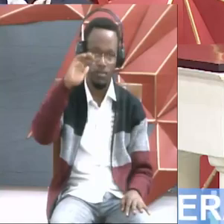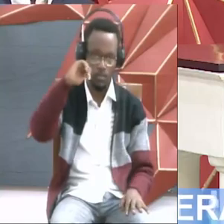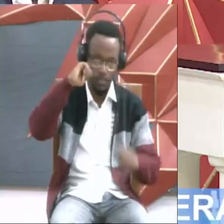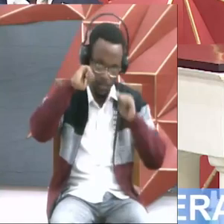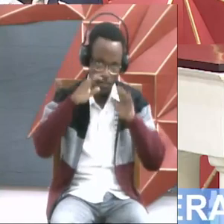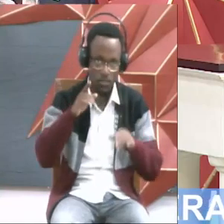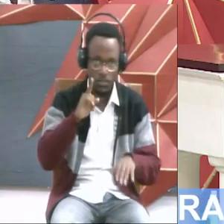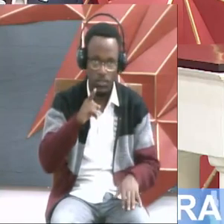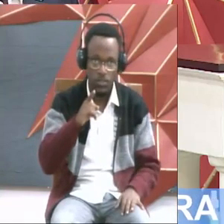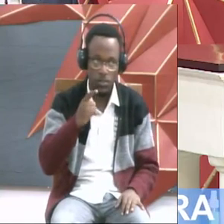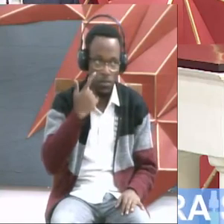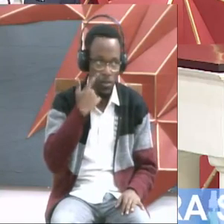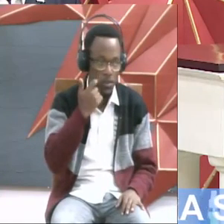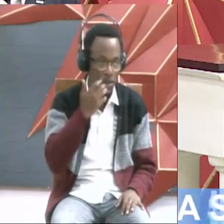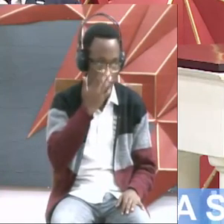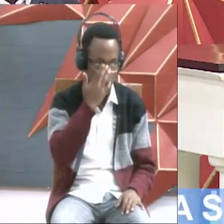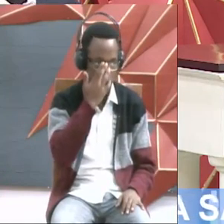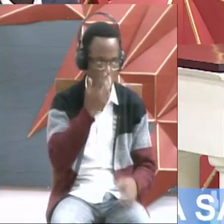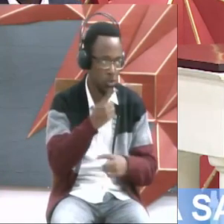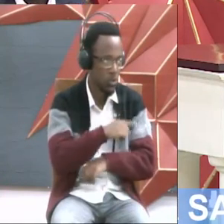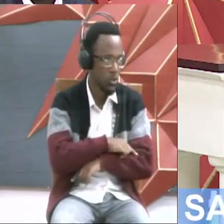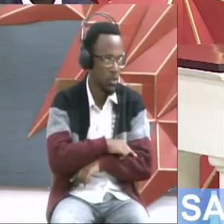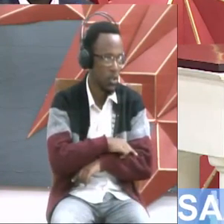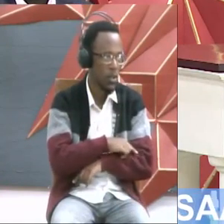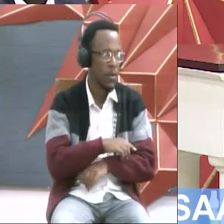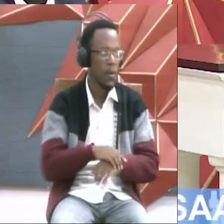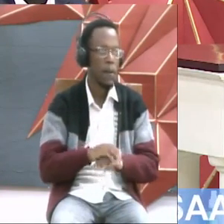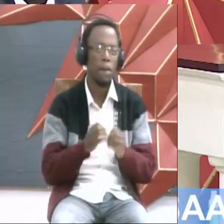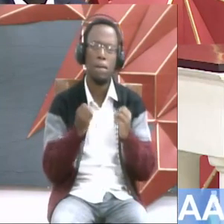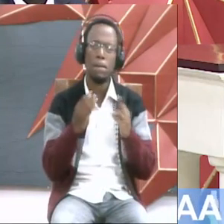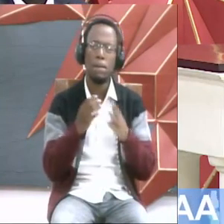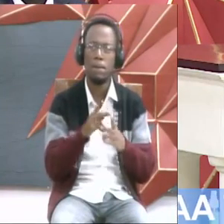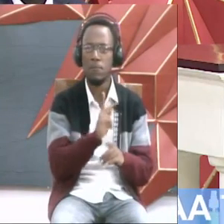Ndabona ariko uyu munsi hari hateranye abanyarwanda benshi